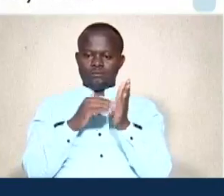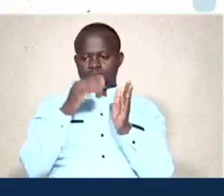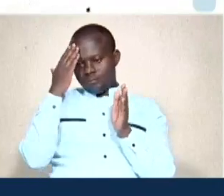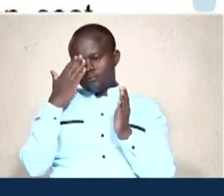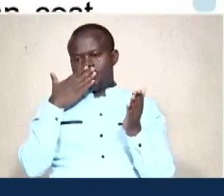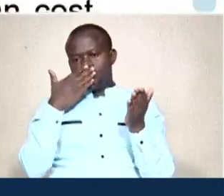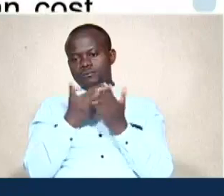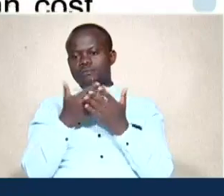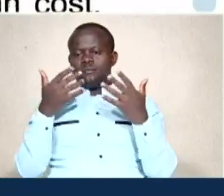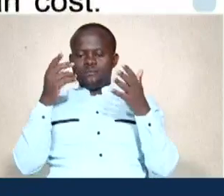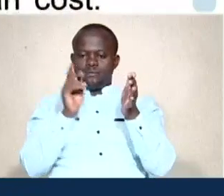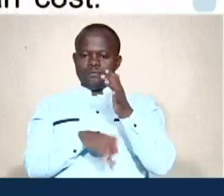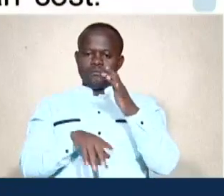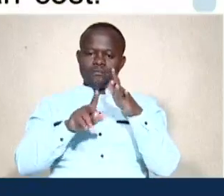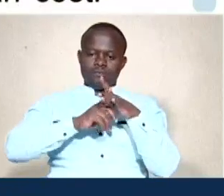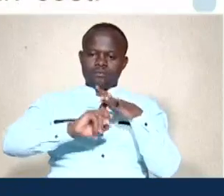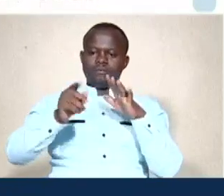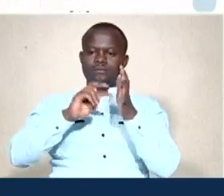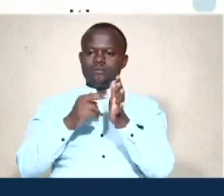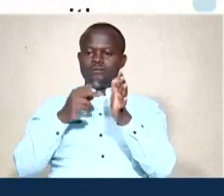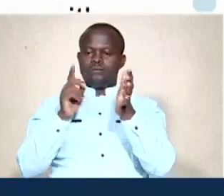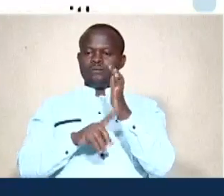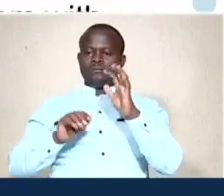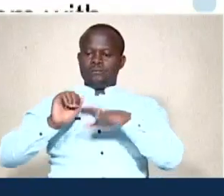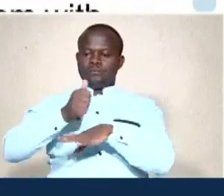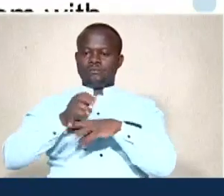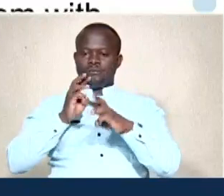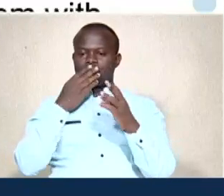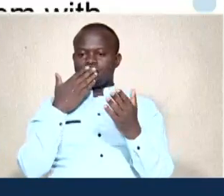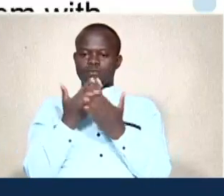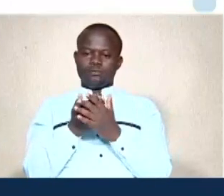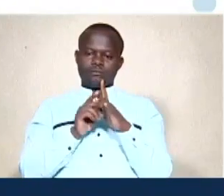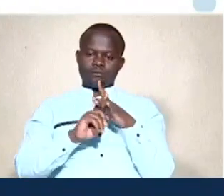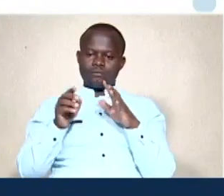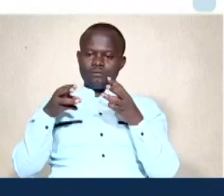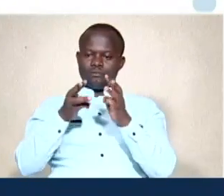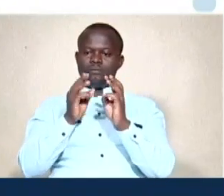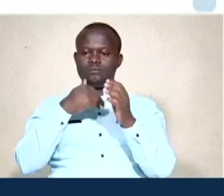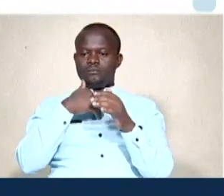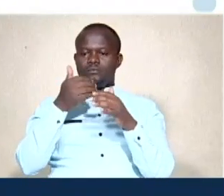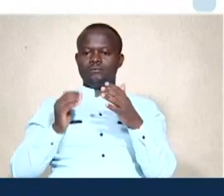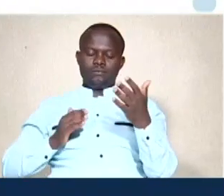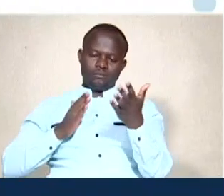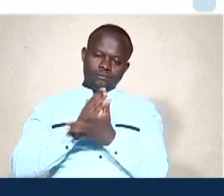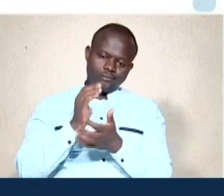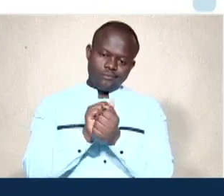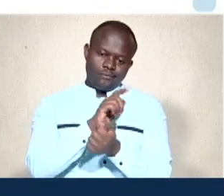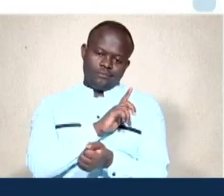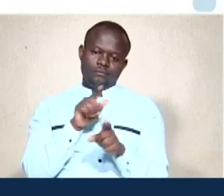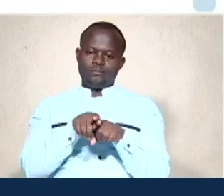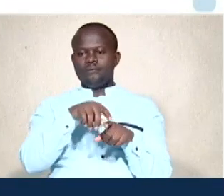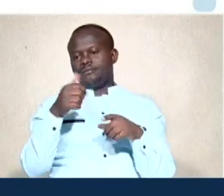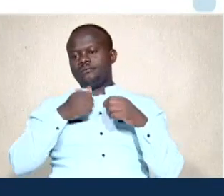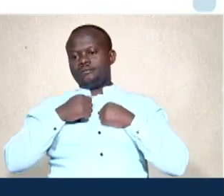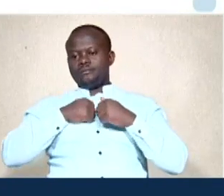icyo kuba impunzi bisobanuye. Ruvuga ko rwashyizeho uburyo bunoze ku mpunzi n'abimukira ku buryo baba bafite uburenganzira ndetse n'amahirwe kimwe n'abandi